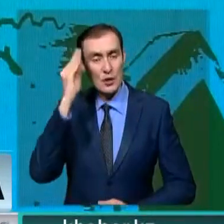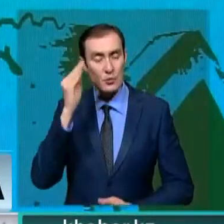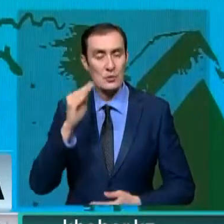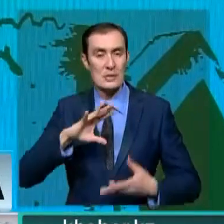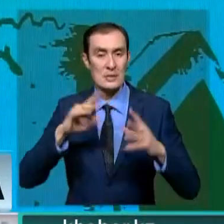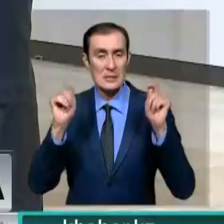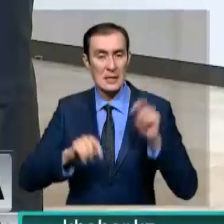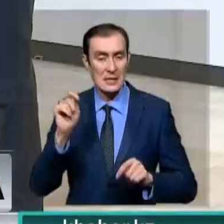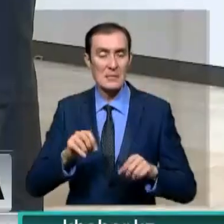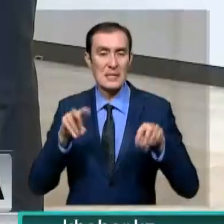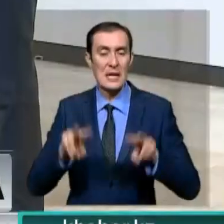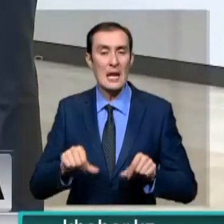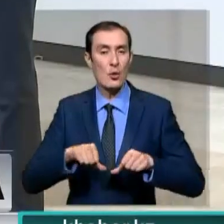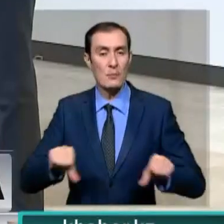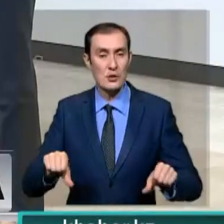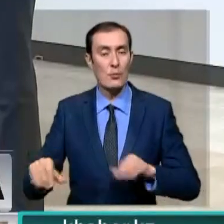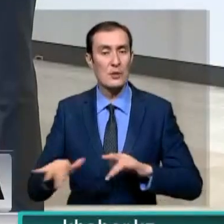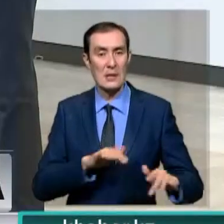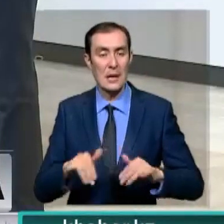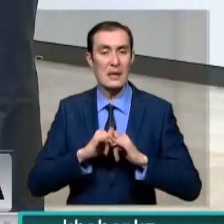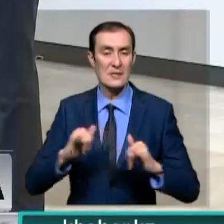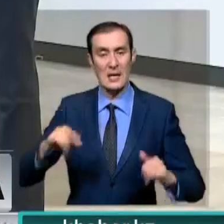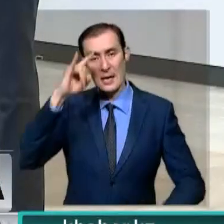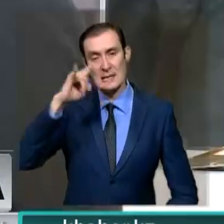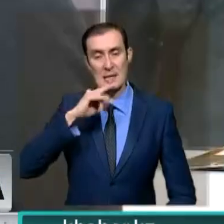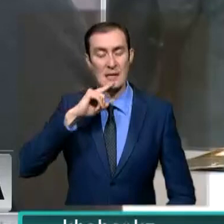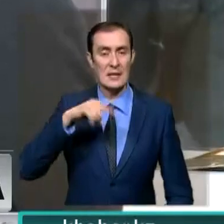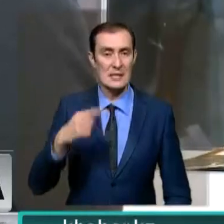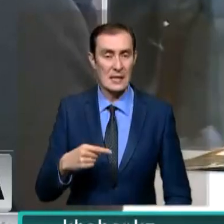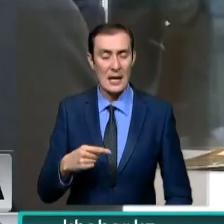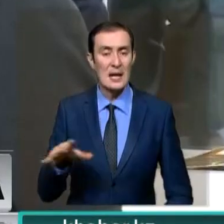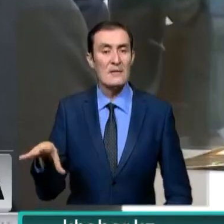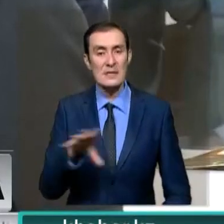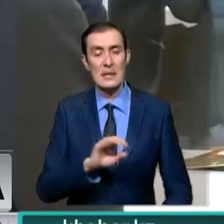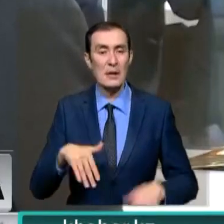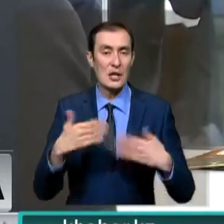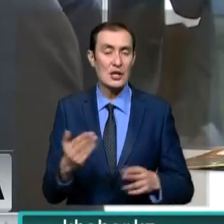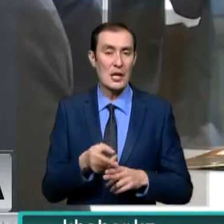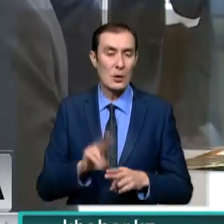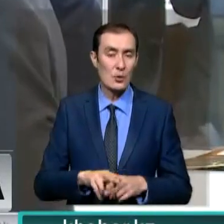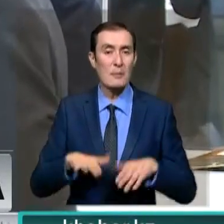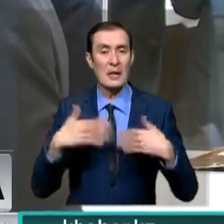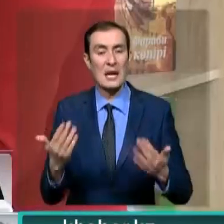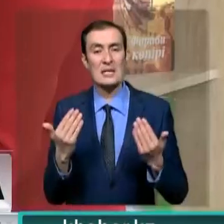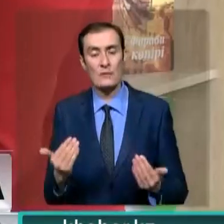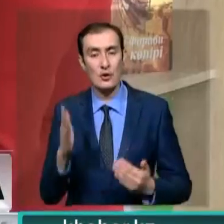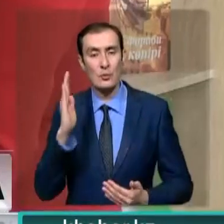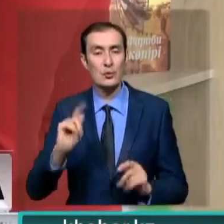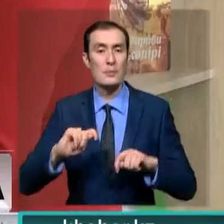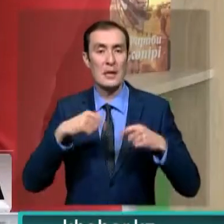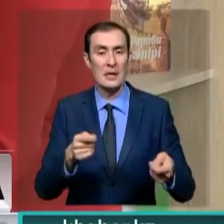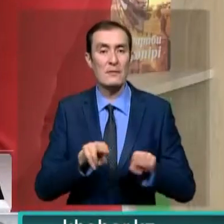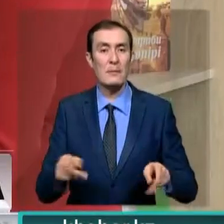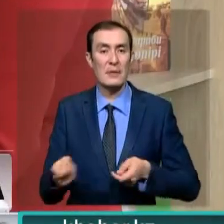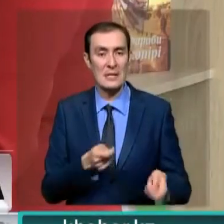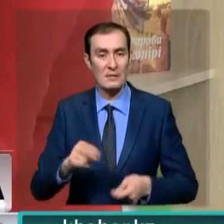решено создать специальную комиссию по делам развития казахского языка все предложения которые прозвучали сегодня будут переданы в правительство